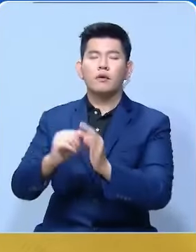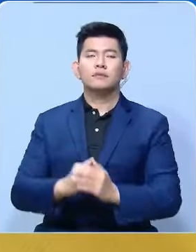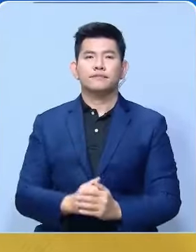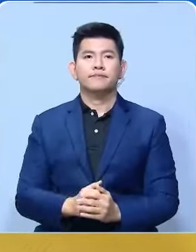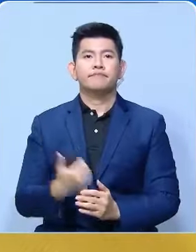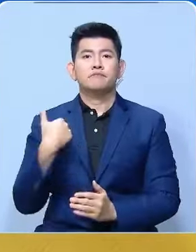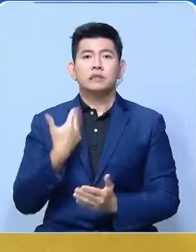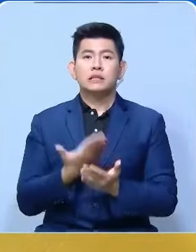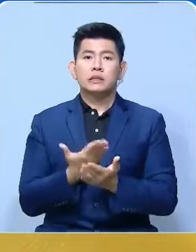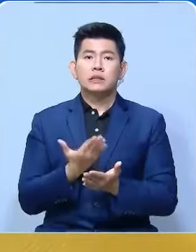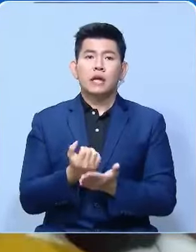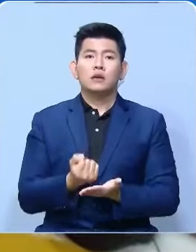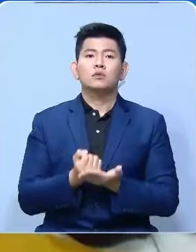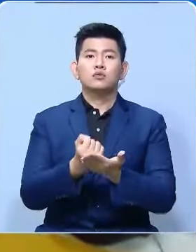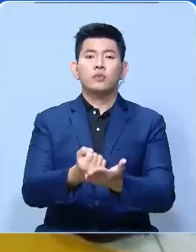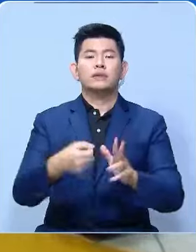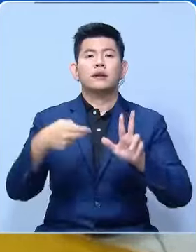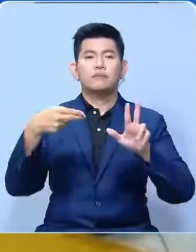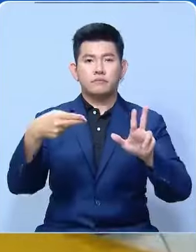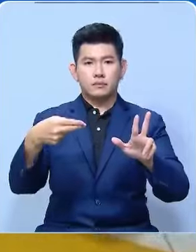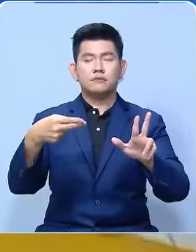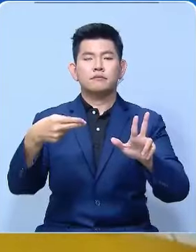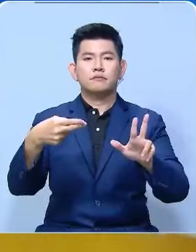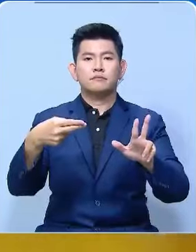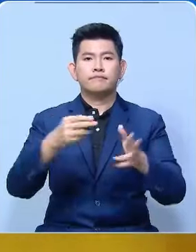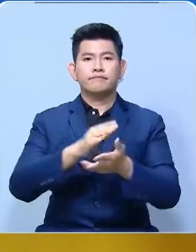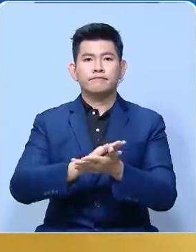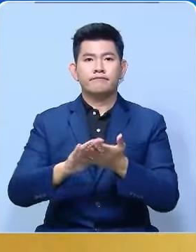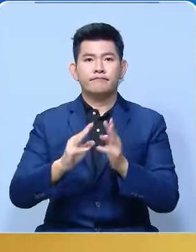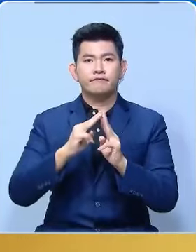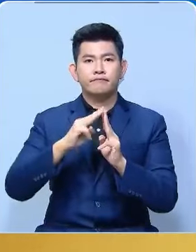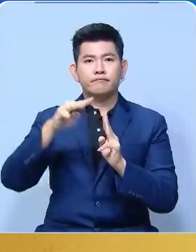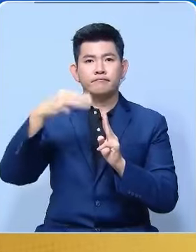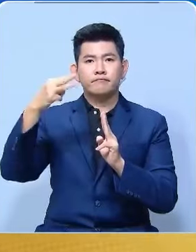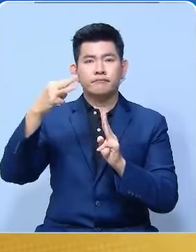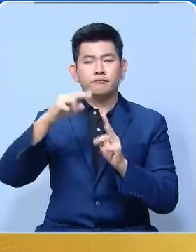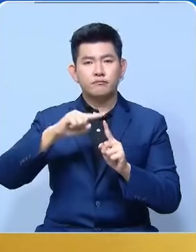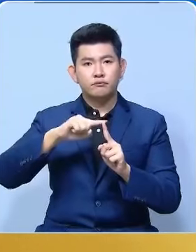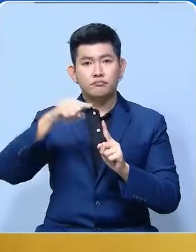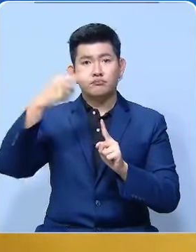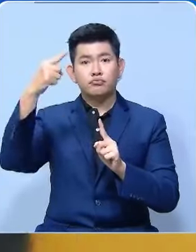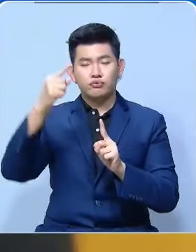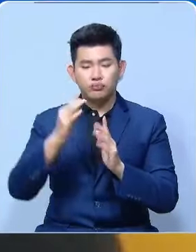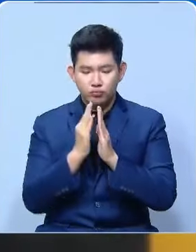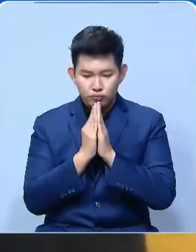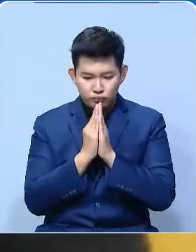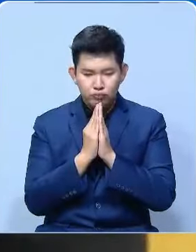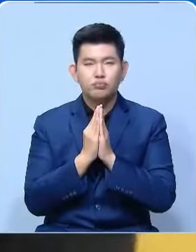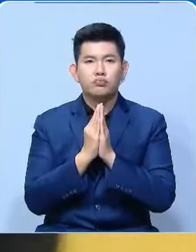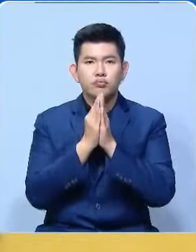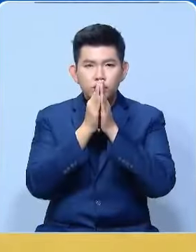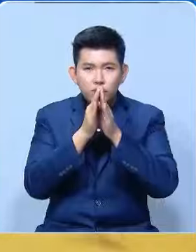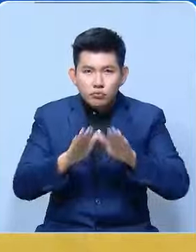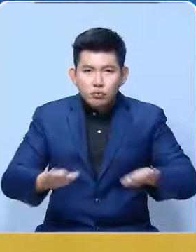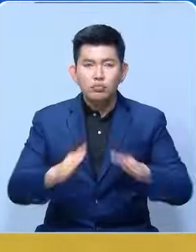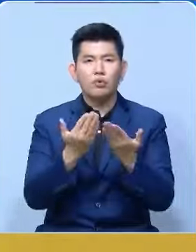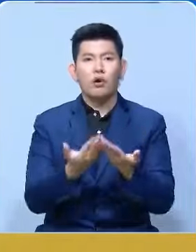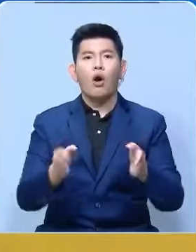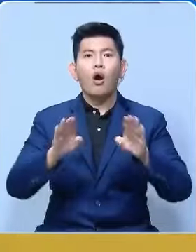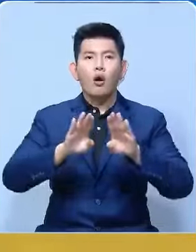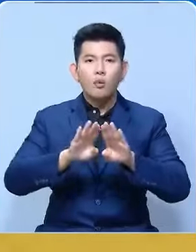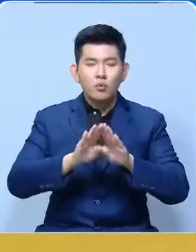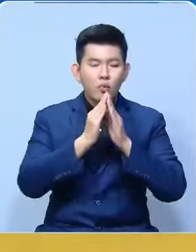เงินช่วยเหลือเบื้องต้น 30,000บาทก่อนที่จะจุดธูปไหว้ขอขมาศพนะคะ qpเนี่ยก้มกราบครอบครัวของผู้เสียชีวิตแล้ว